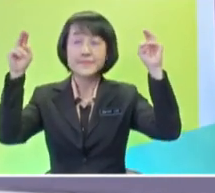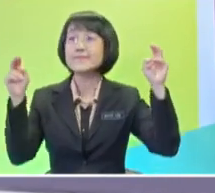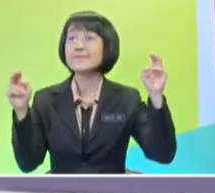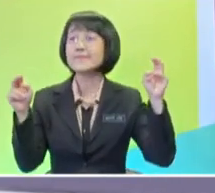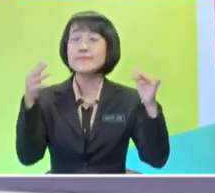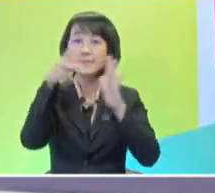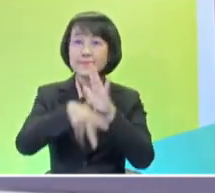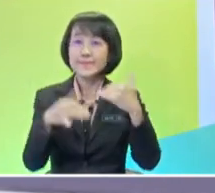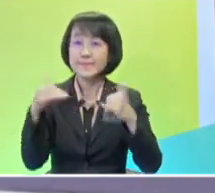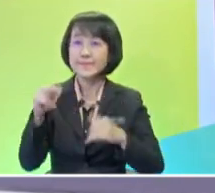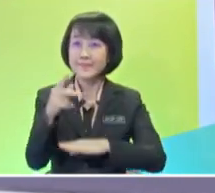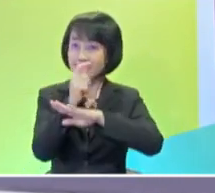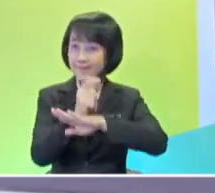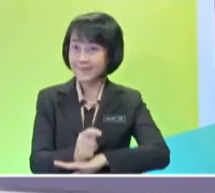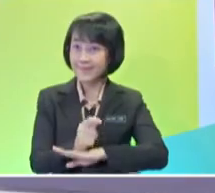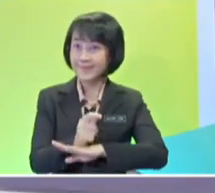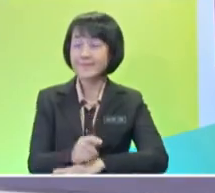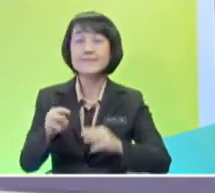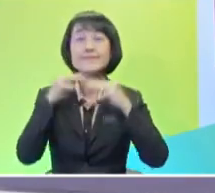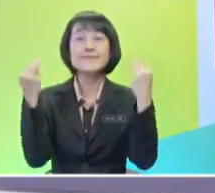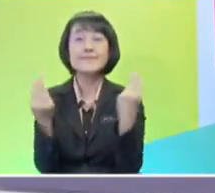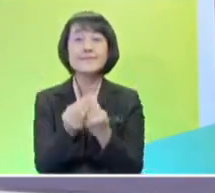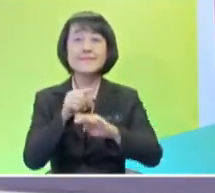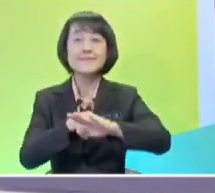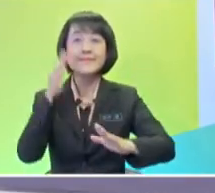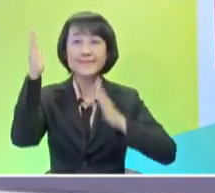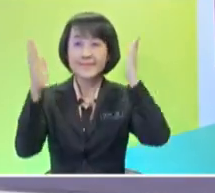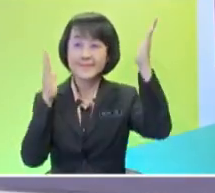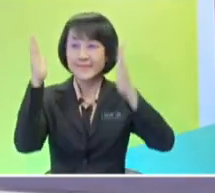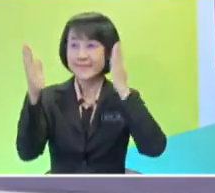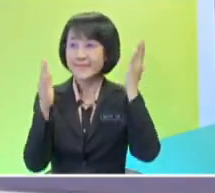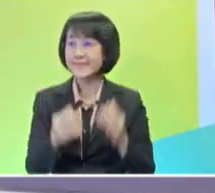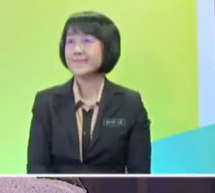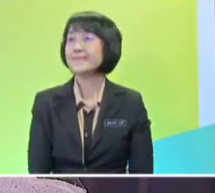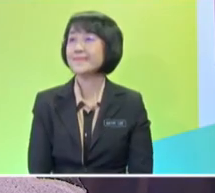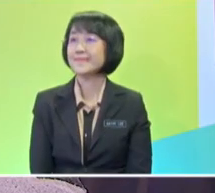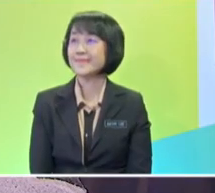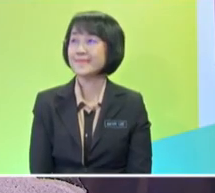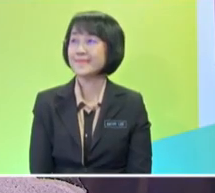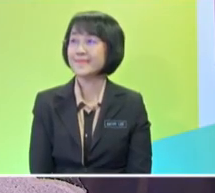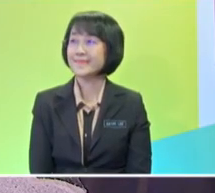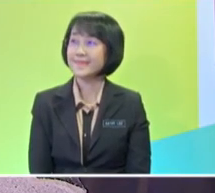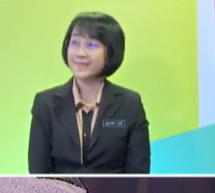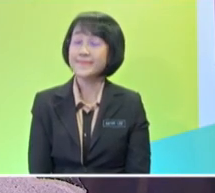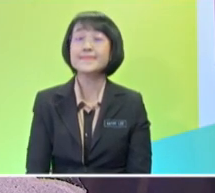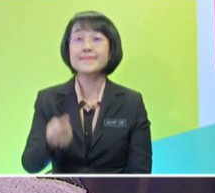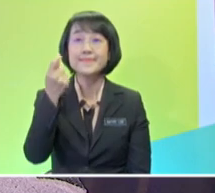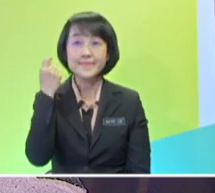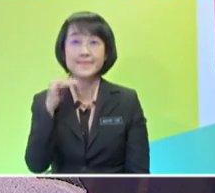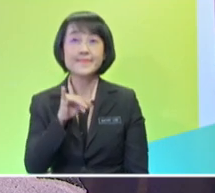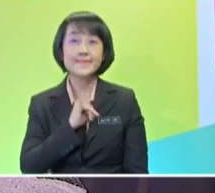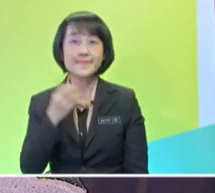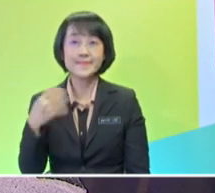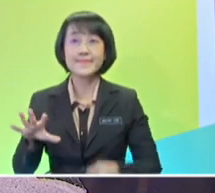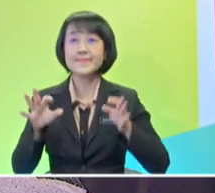masyarakat di Malaysia Jom kita teruskan perbincangan dengan Cikgu Akmal Cikgu silahkan cekgu baiklah kalau tadi sudah Terangkan